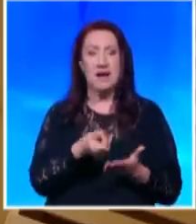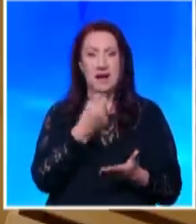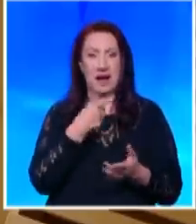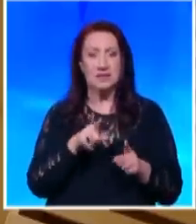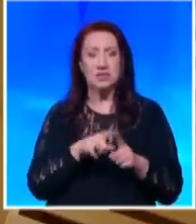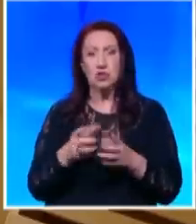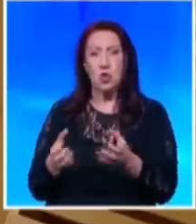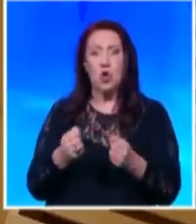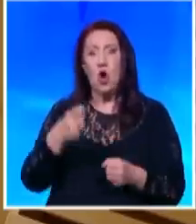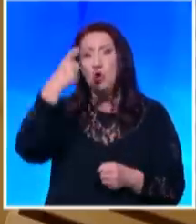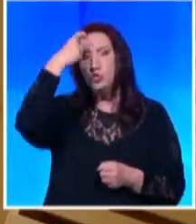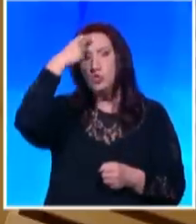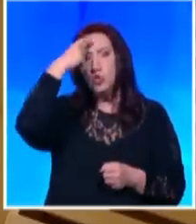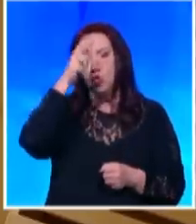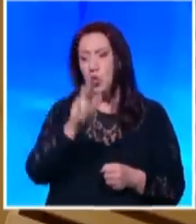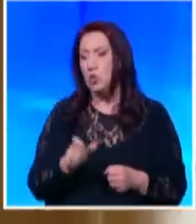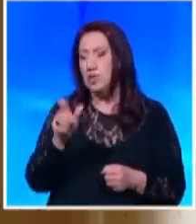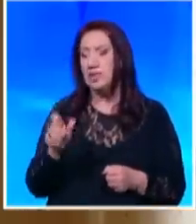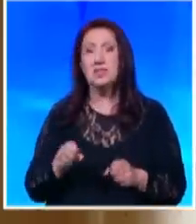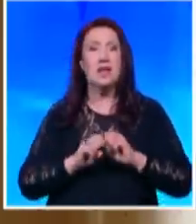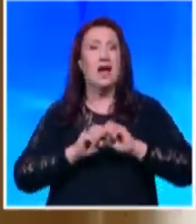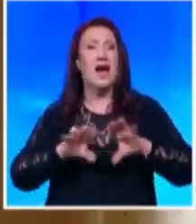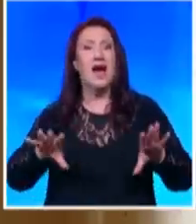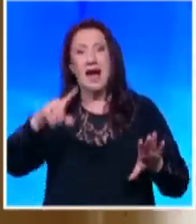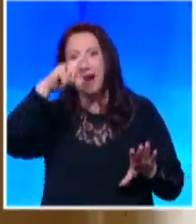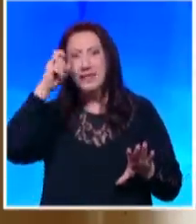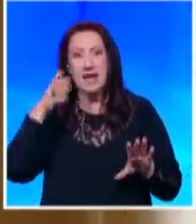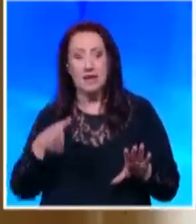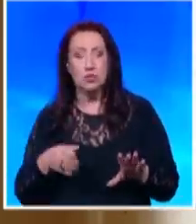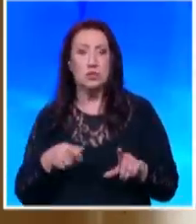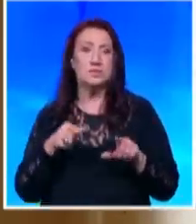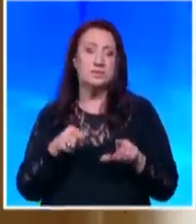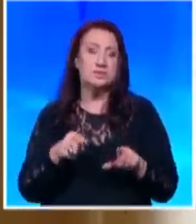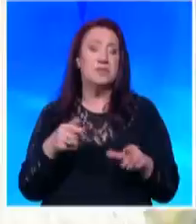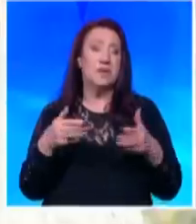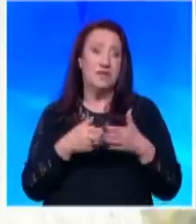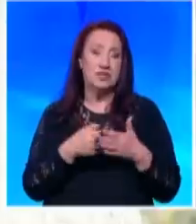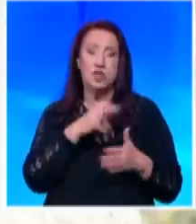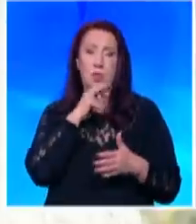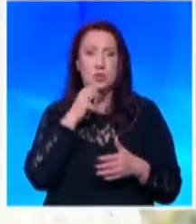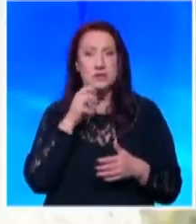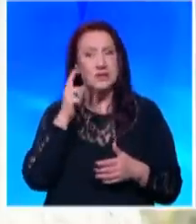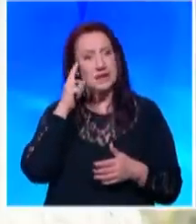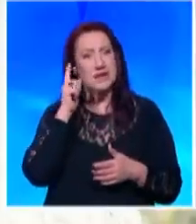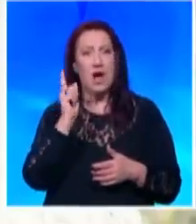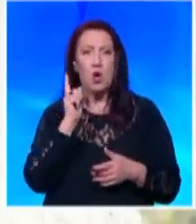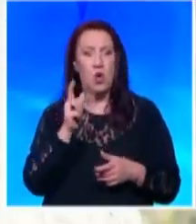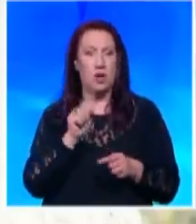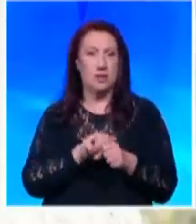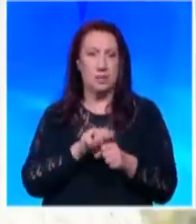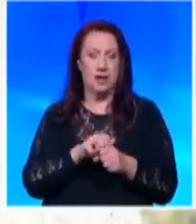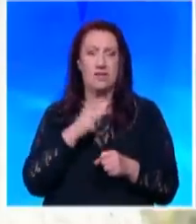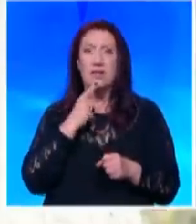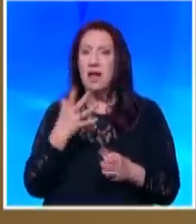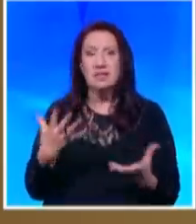Това не е първият подобен случай в лечебното заведение. Тази вечер полицията съобщи, че предполагаемият извършител е задържан, а откраднатото